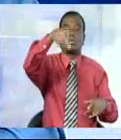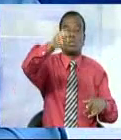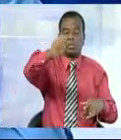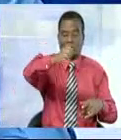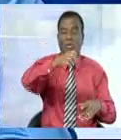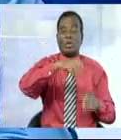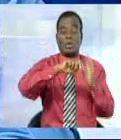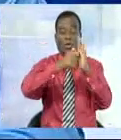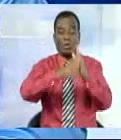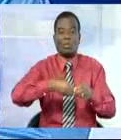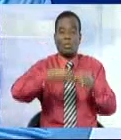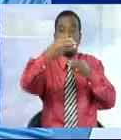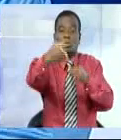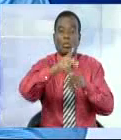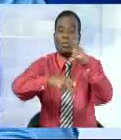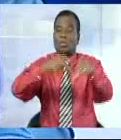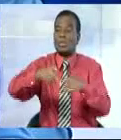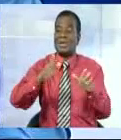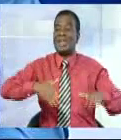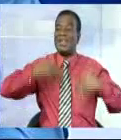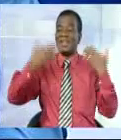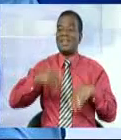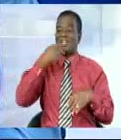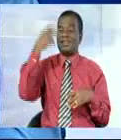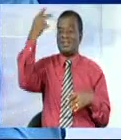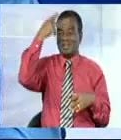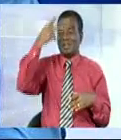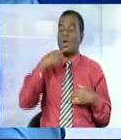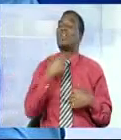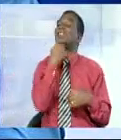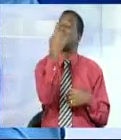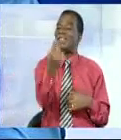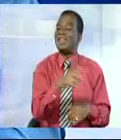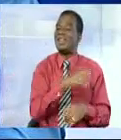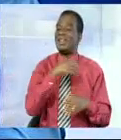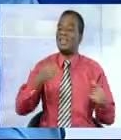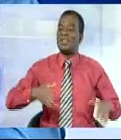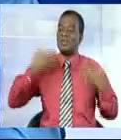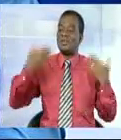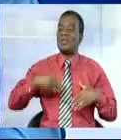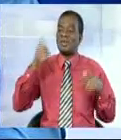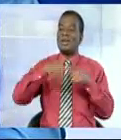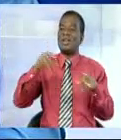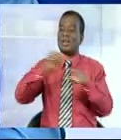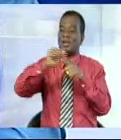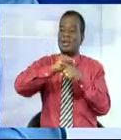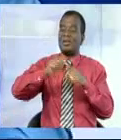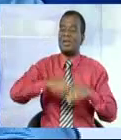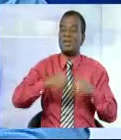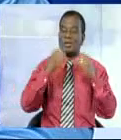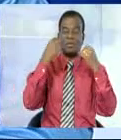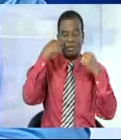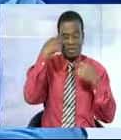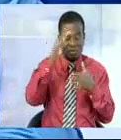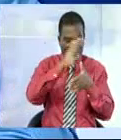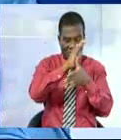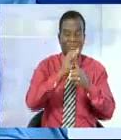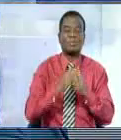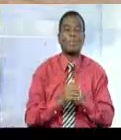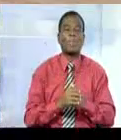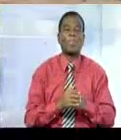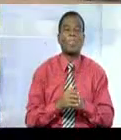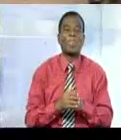ont été remises aux populations. Heureux, les parents d'élèves ont exprimé leur gratitude à la fondation donatrice. Thérèse